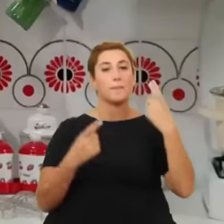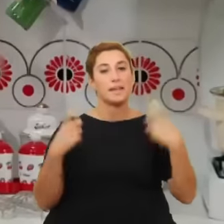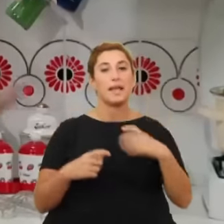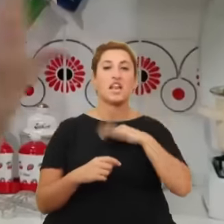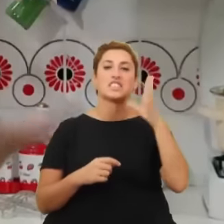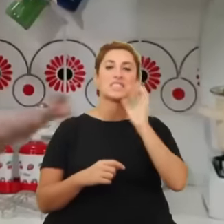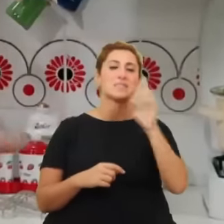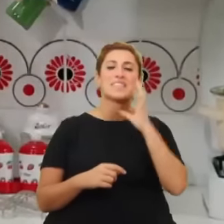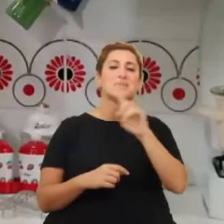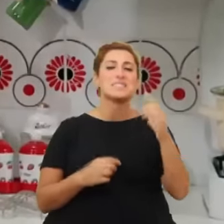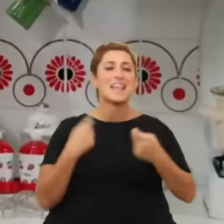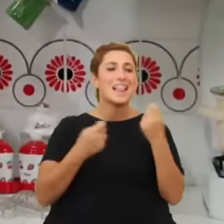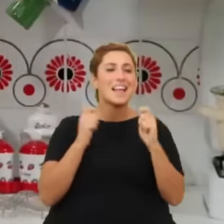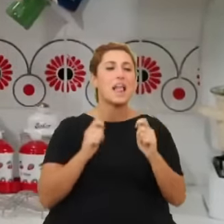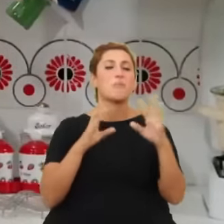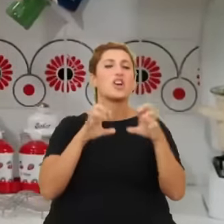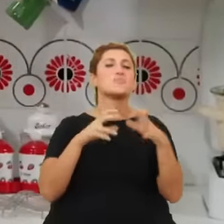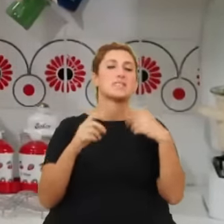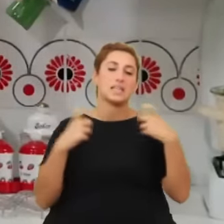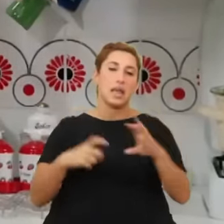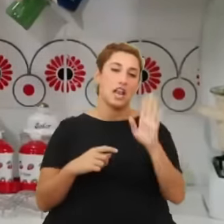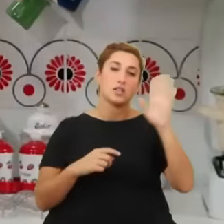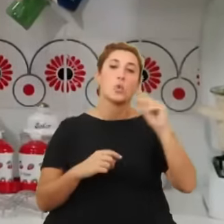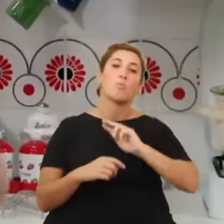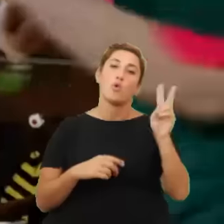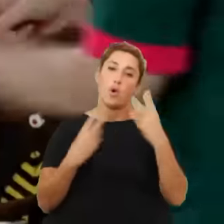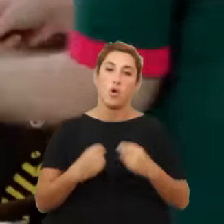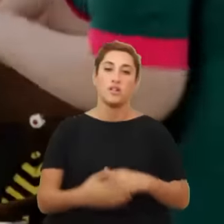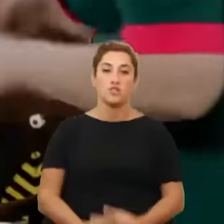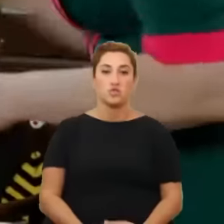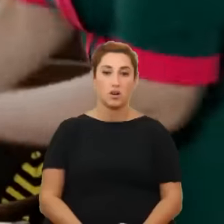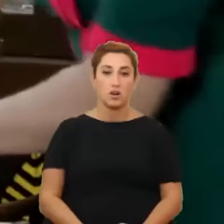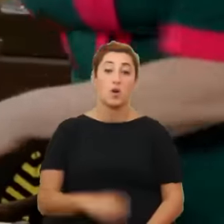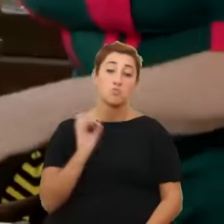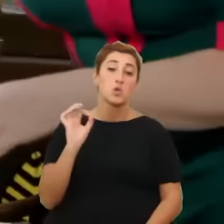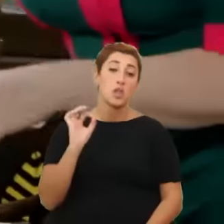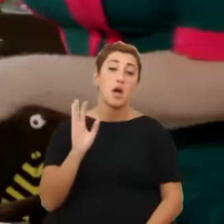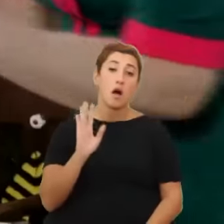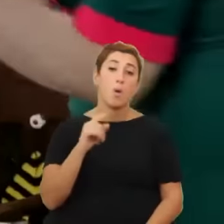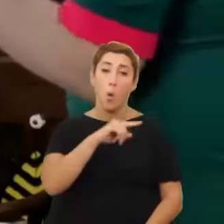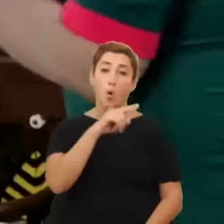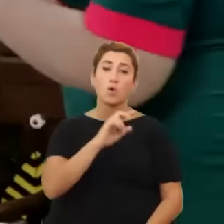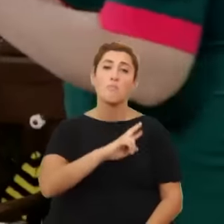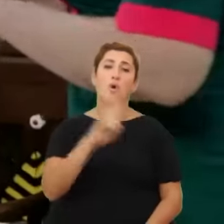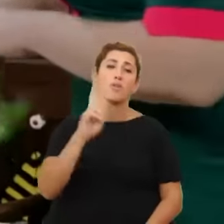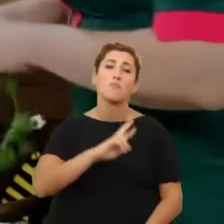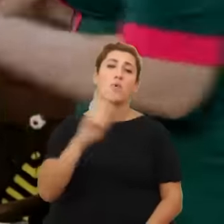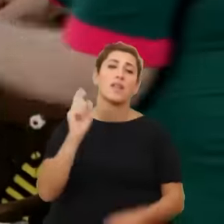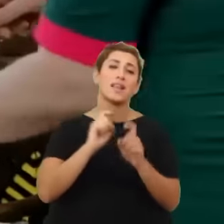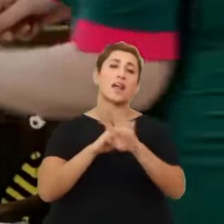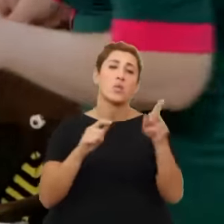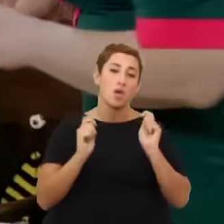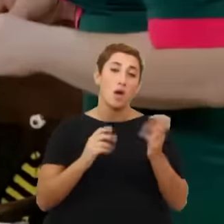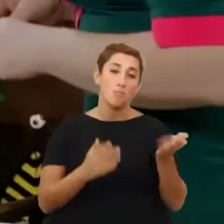semte gideceğim. Kimsenin kimseyle ilgilenmediği bir semte gideceğim ben. Çok modern olacak. Mutlaka. Orada da modern modern